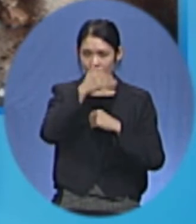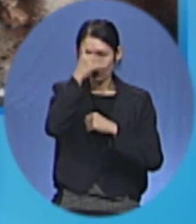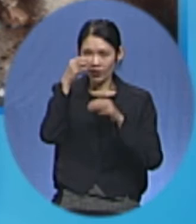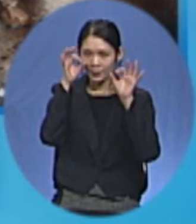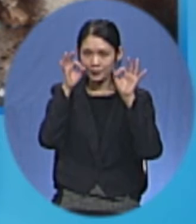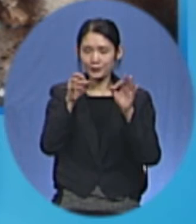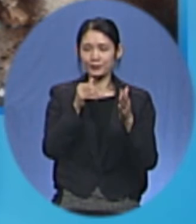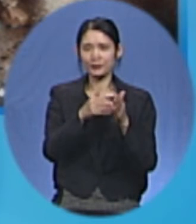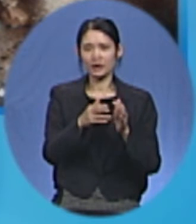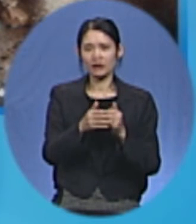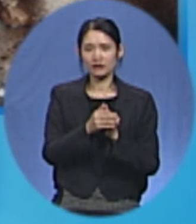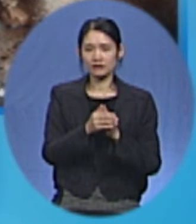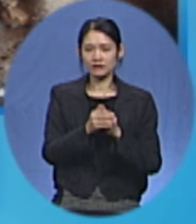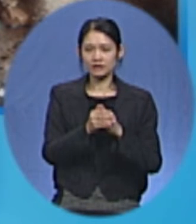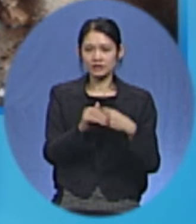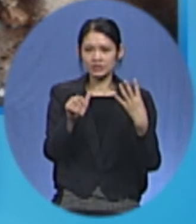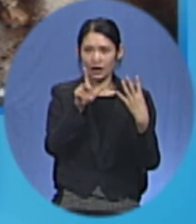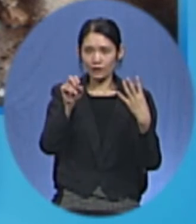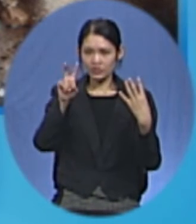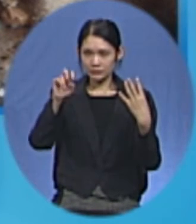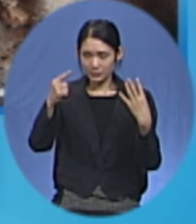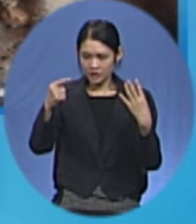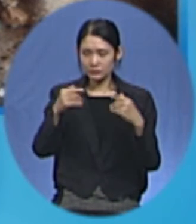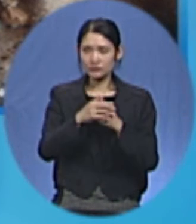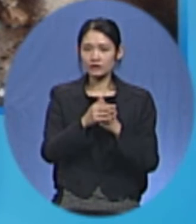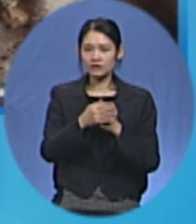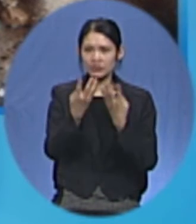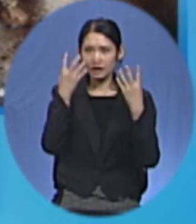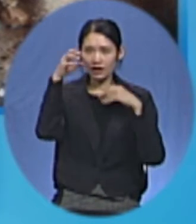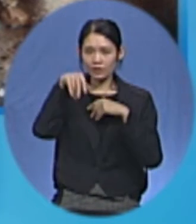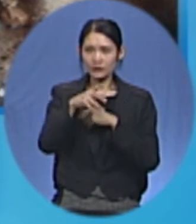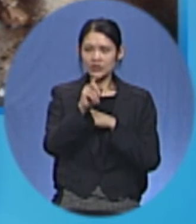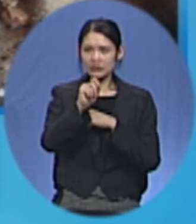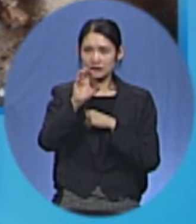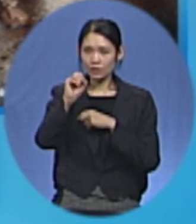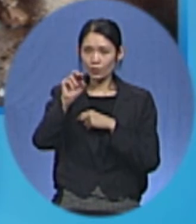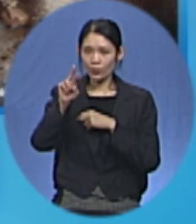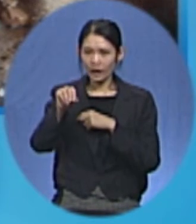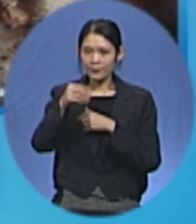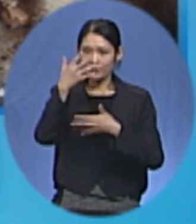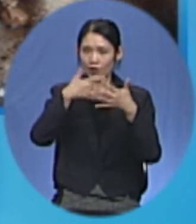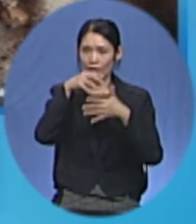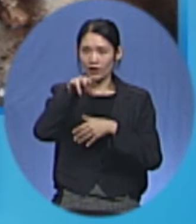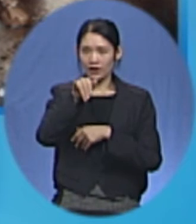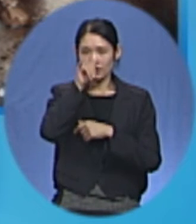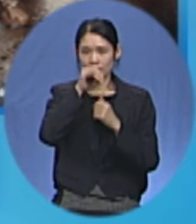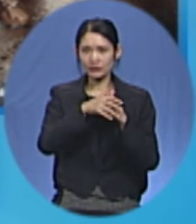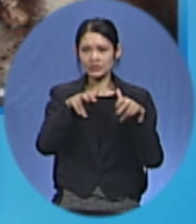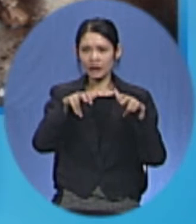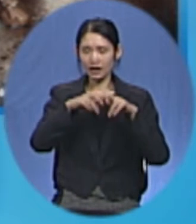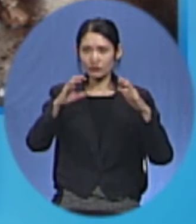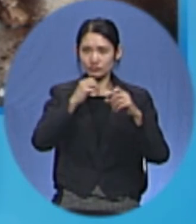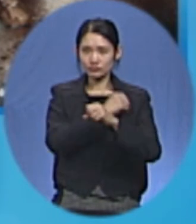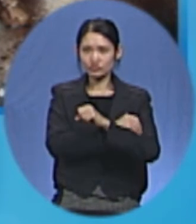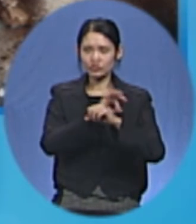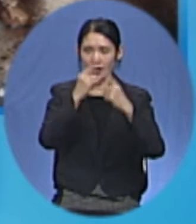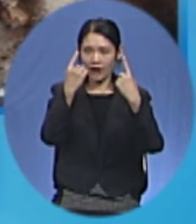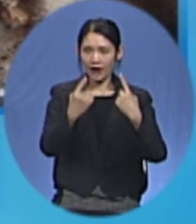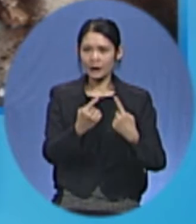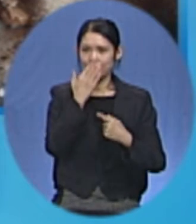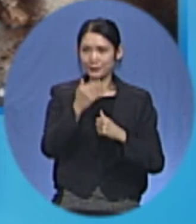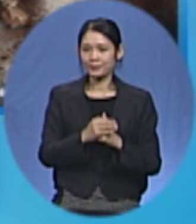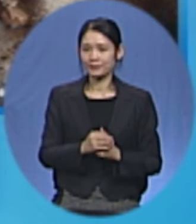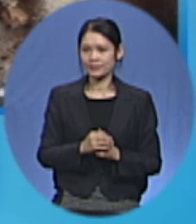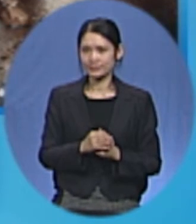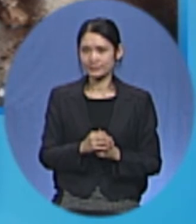찾아옵니다. 오는 4월 21일부터 대학로 TOM 2관에서 공연되며 장애인과 국가유공자 할인